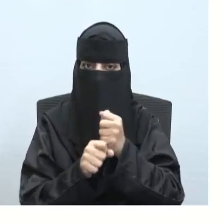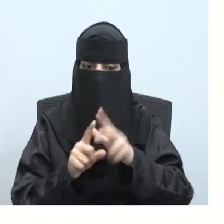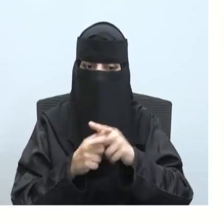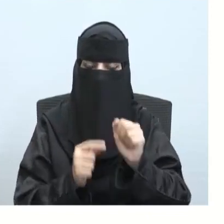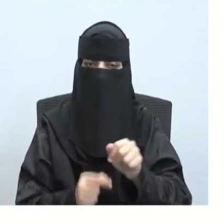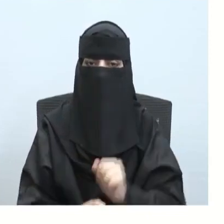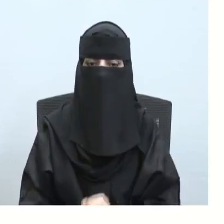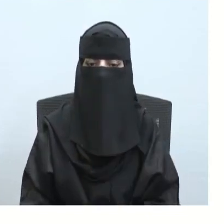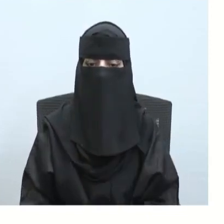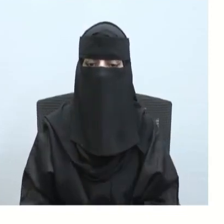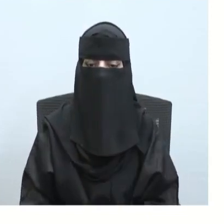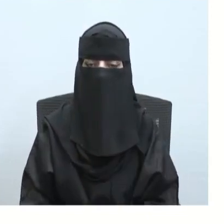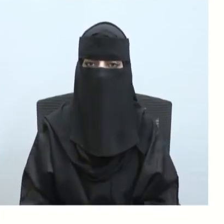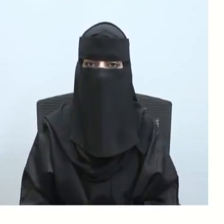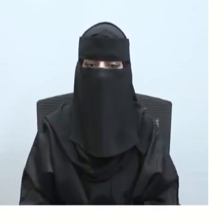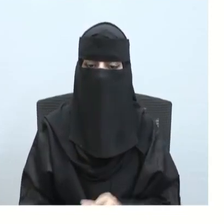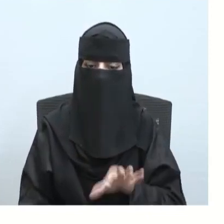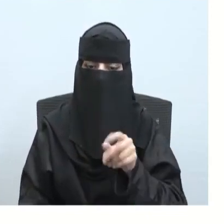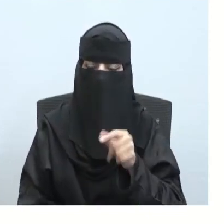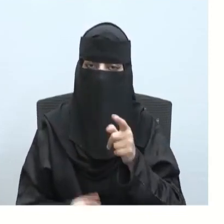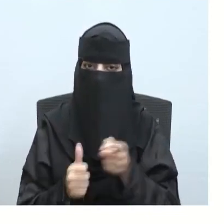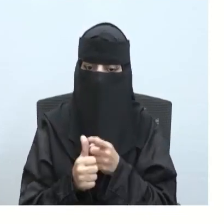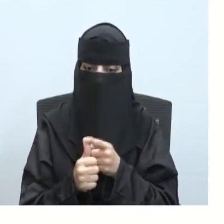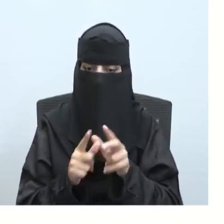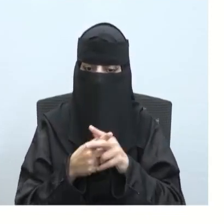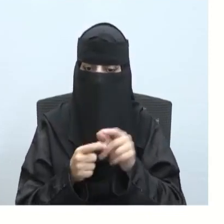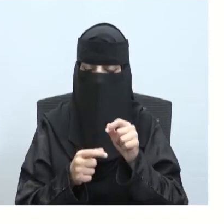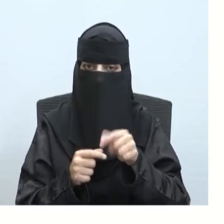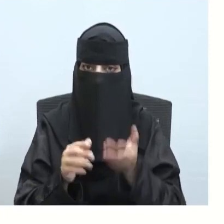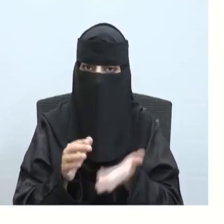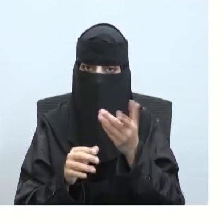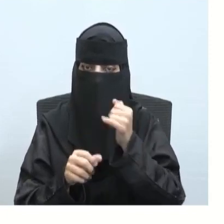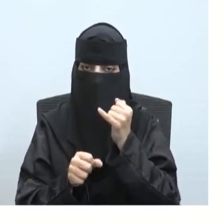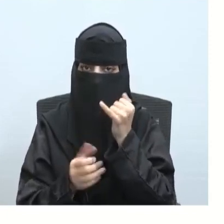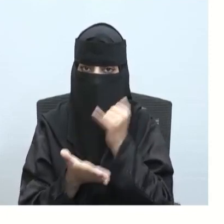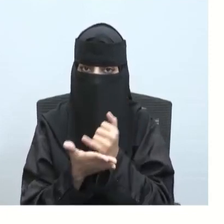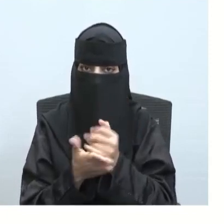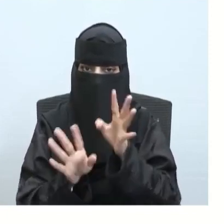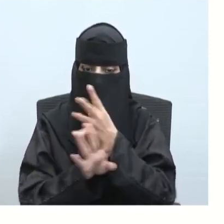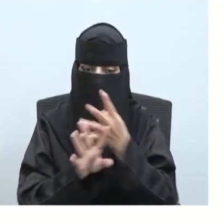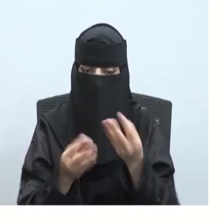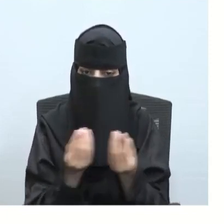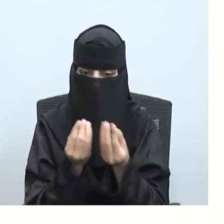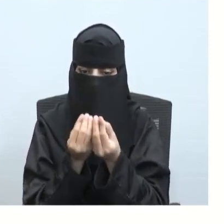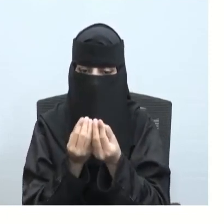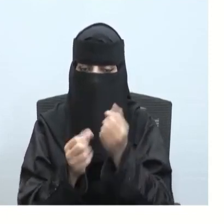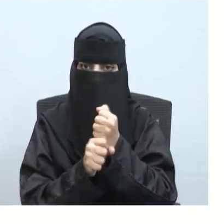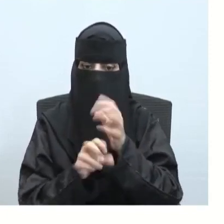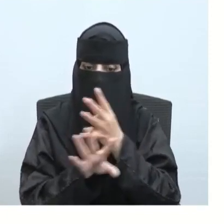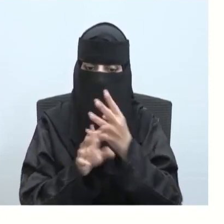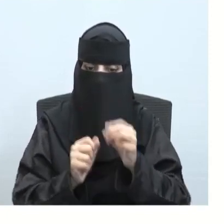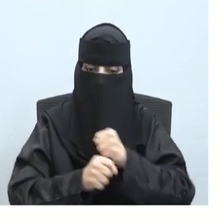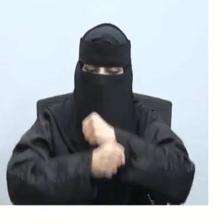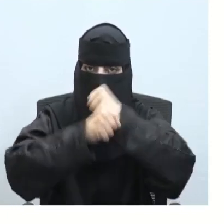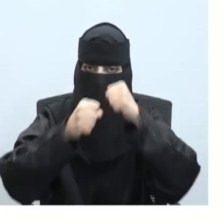التصنيع. ومن ذلك أولاً التصنيع القائم على البيانات، حيث تعمل البيانات الضخمة على تغيير